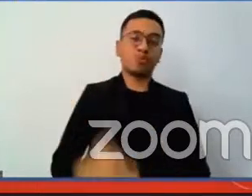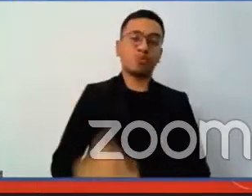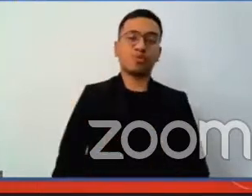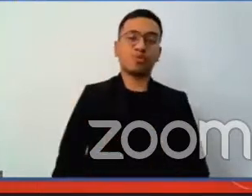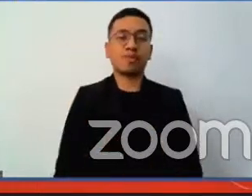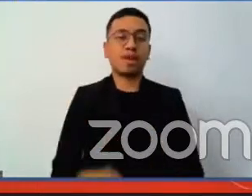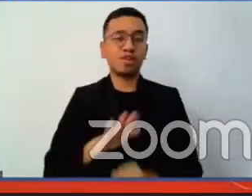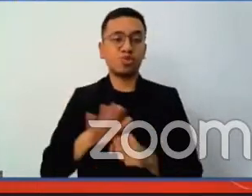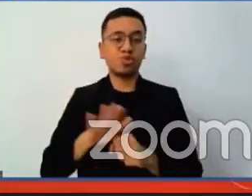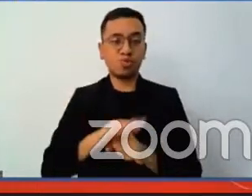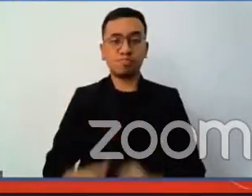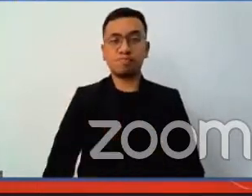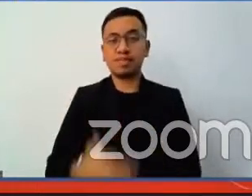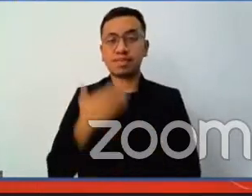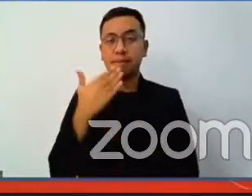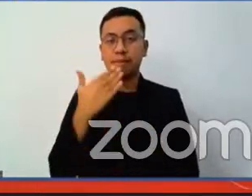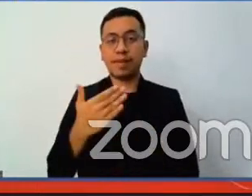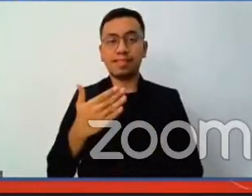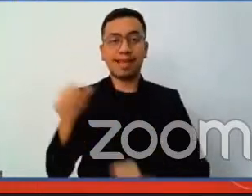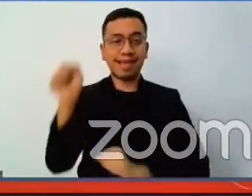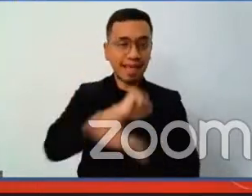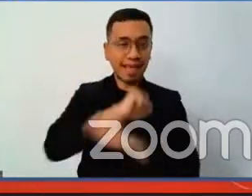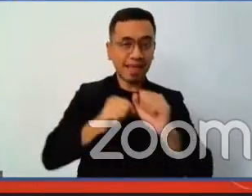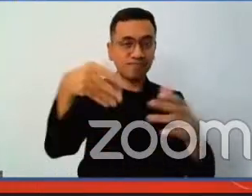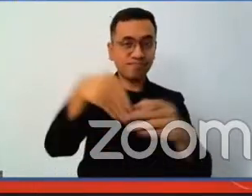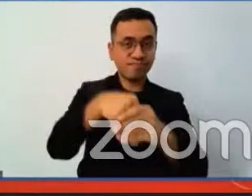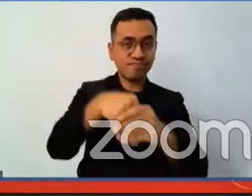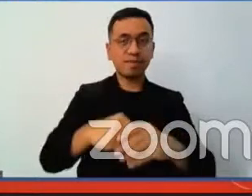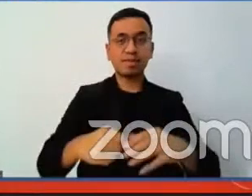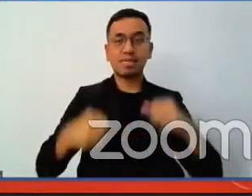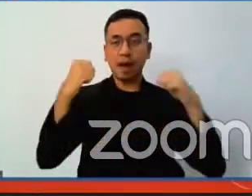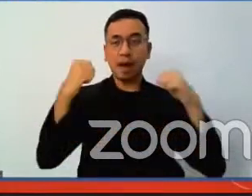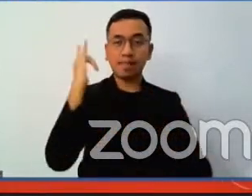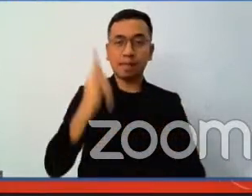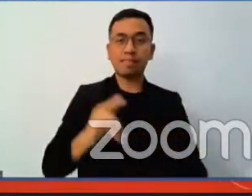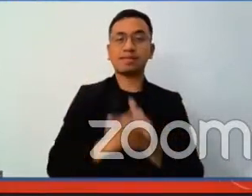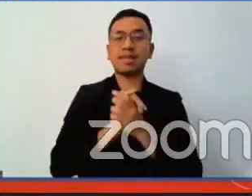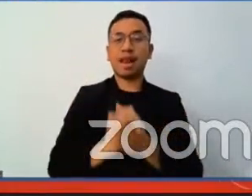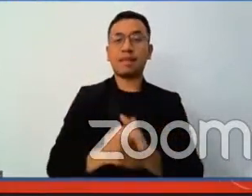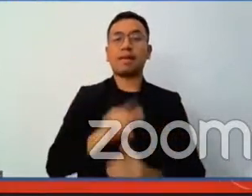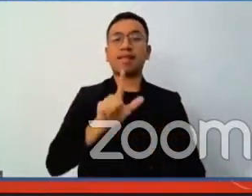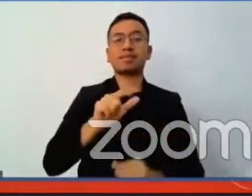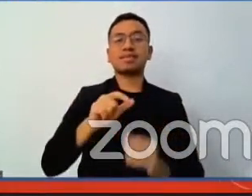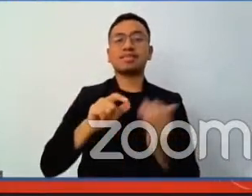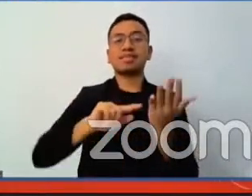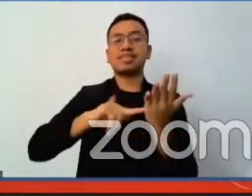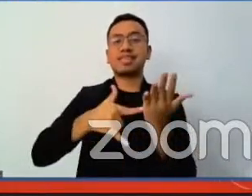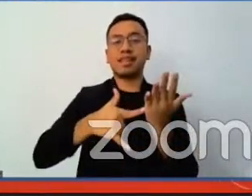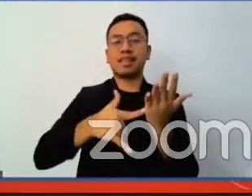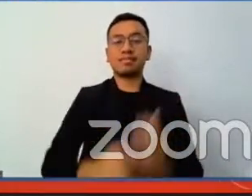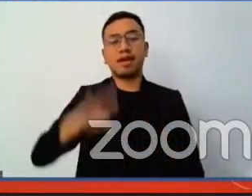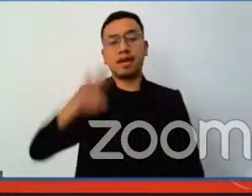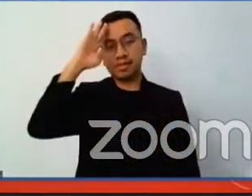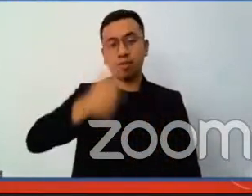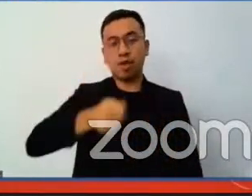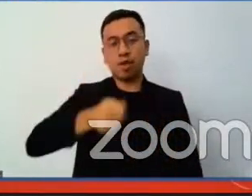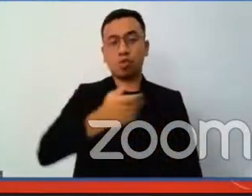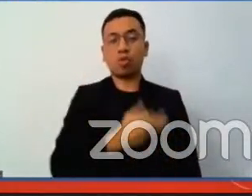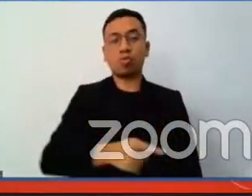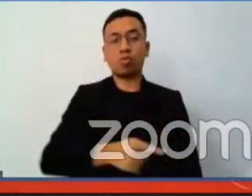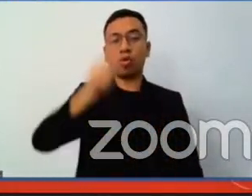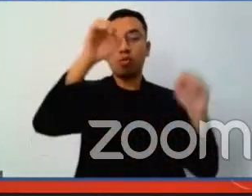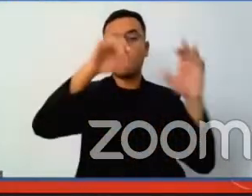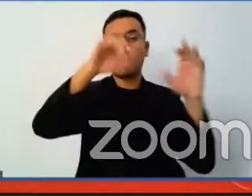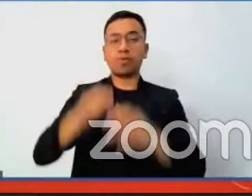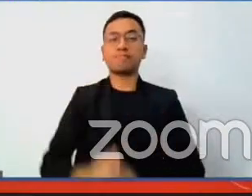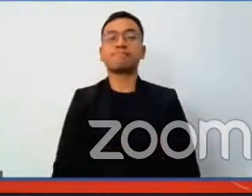mengikuti kegiatan, tetap semangat, dan salam literasi digital. Wassalamualaikum warahmatullahi wabarakatuh. Om